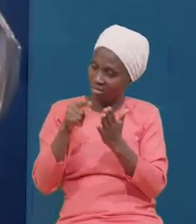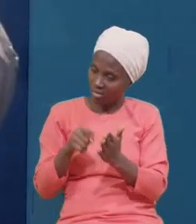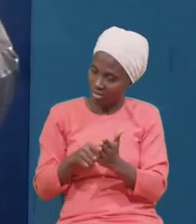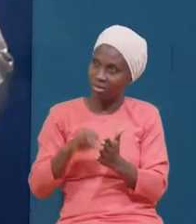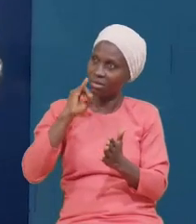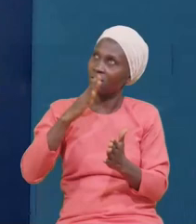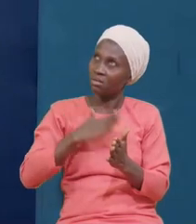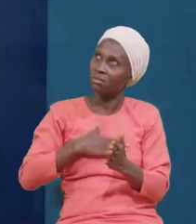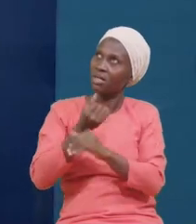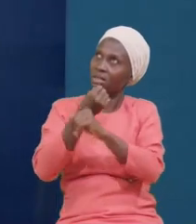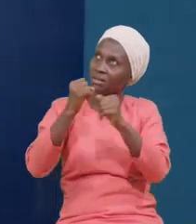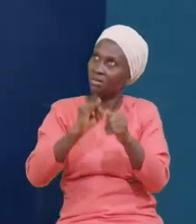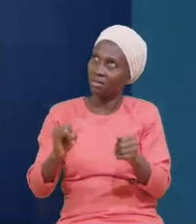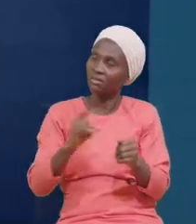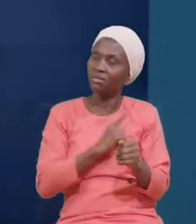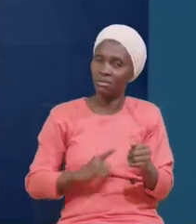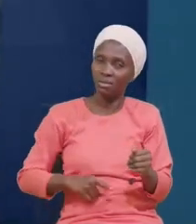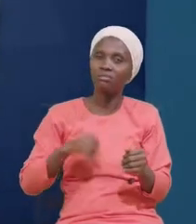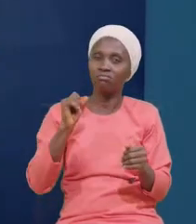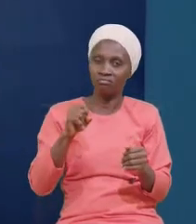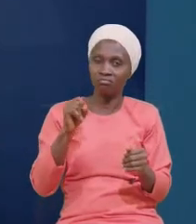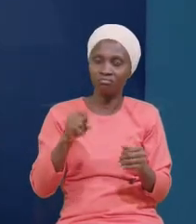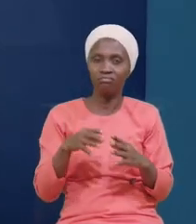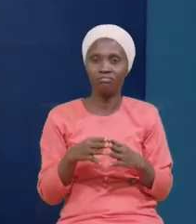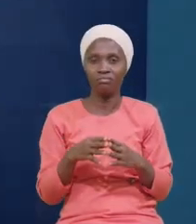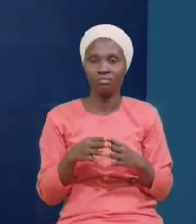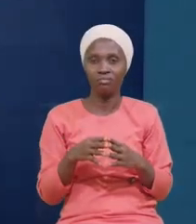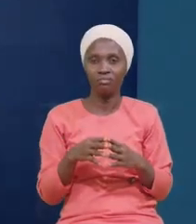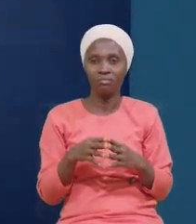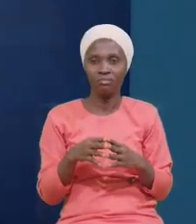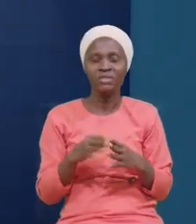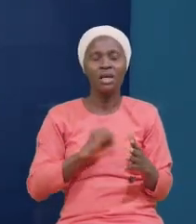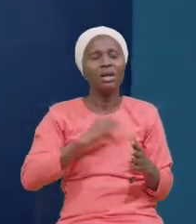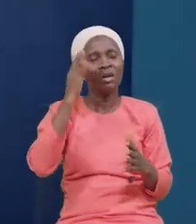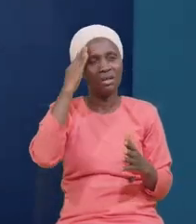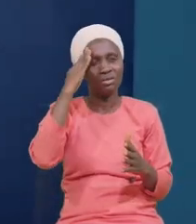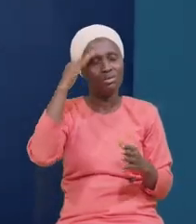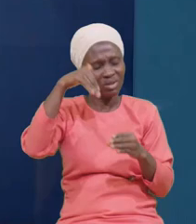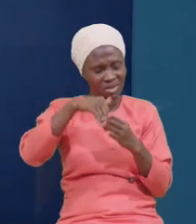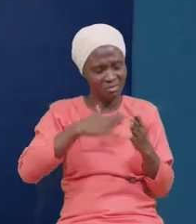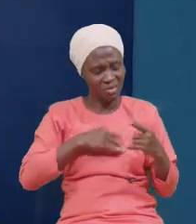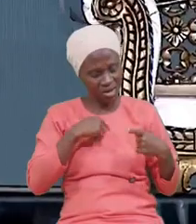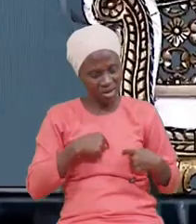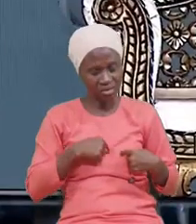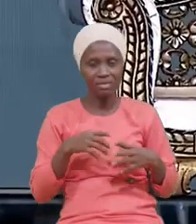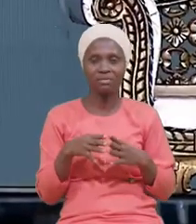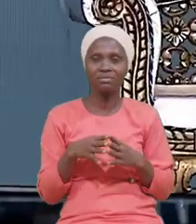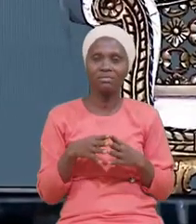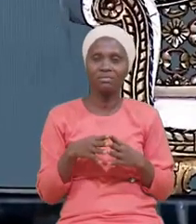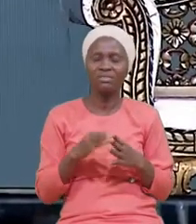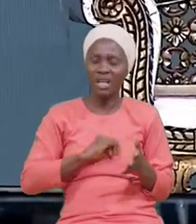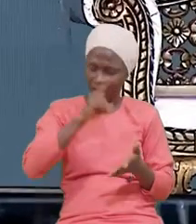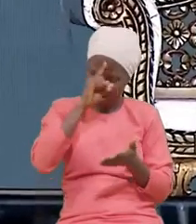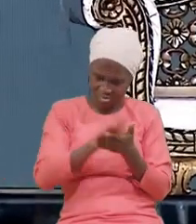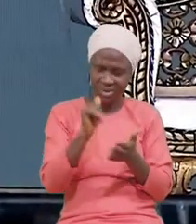మై సేవింగ్ లార్డ్ ఈయనే నన్ను రక్షించే ప్రభువు ఐ నో దట్ ఇన్ మై హార్ట్ నా హృదయములో నాకు తెలుసు ఐ